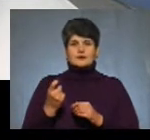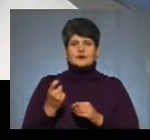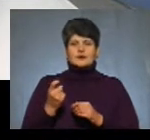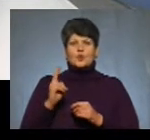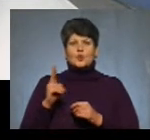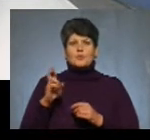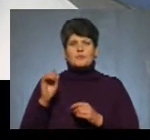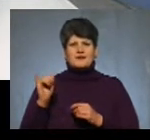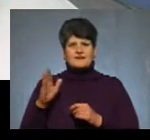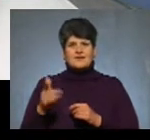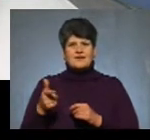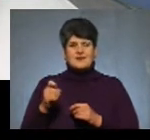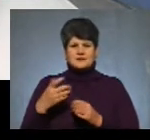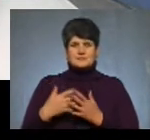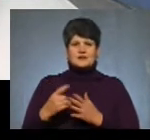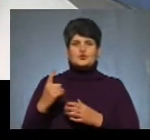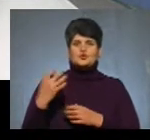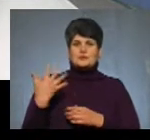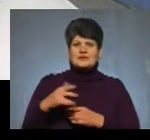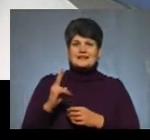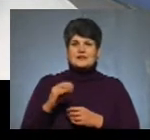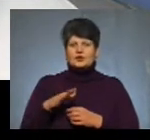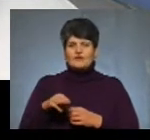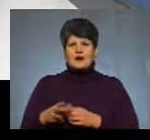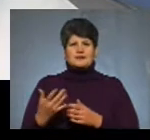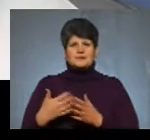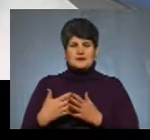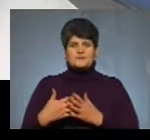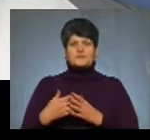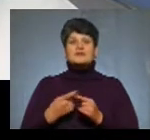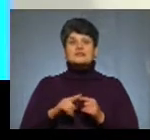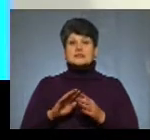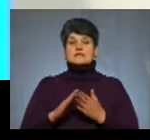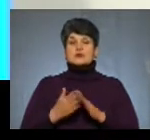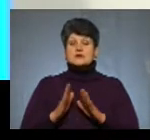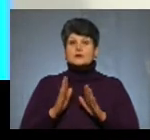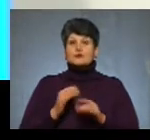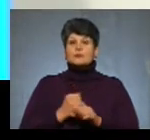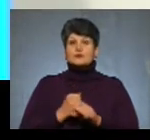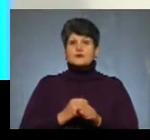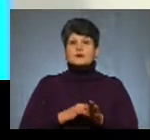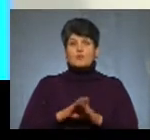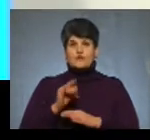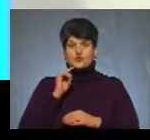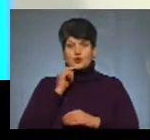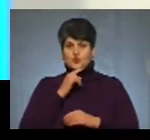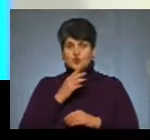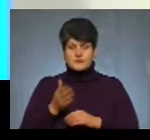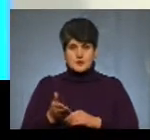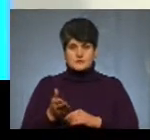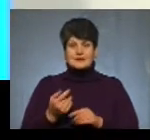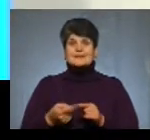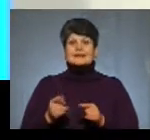кубів газу, 150 кВт електроенергії. Тобто в даній ситуації буде працювати повністю економія. Це,